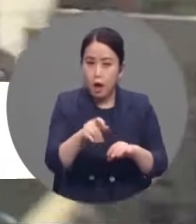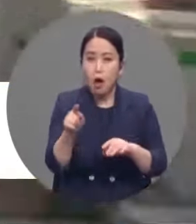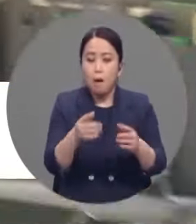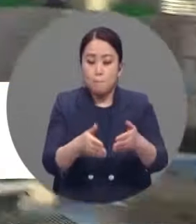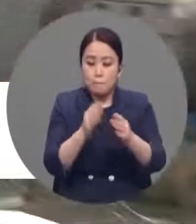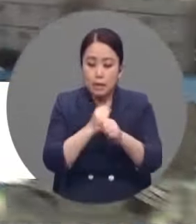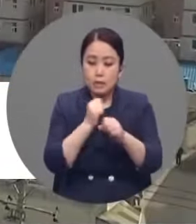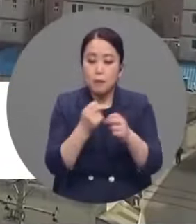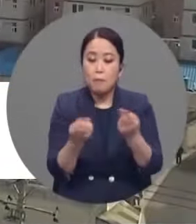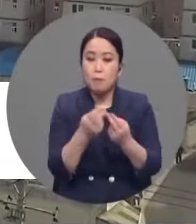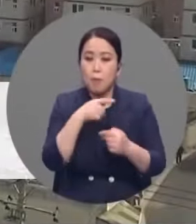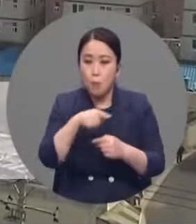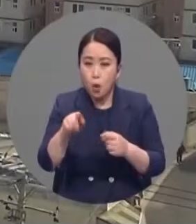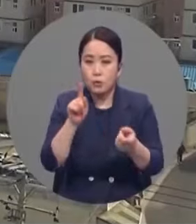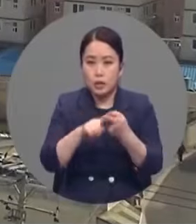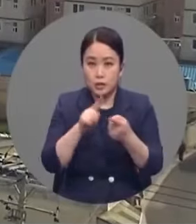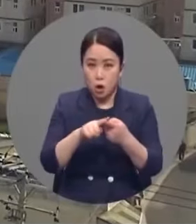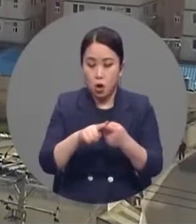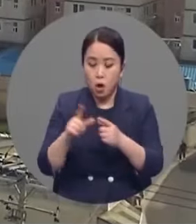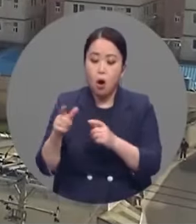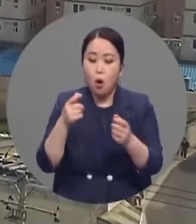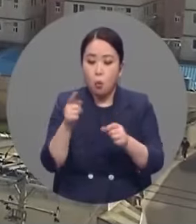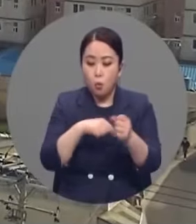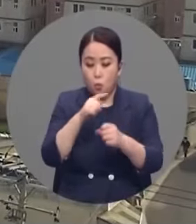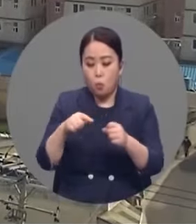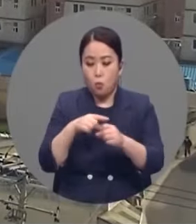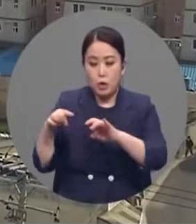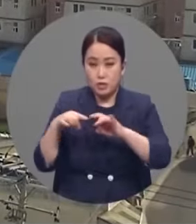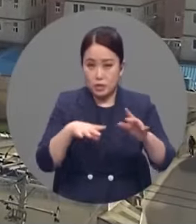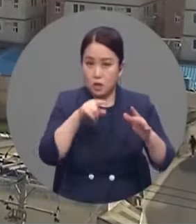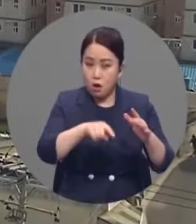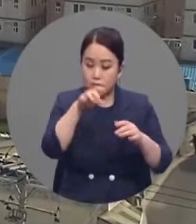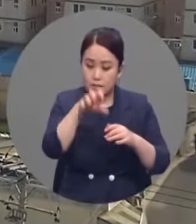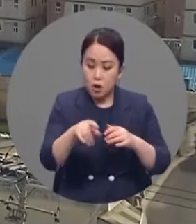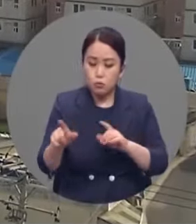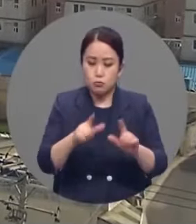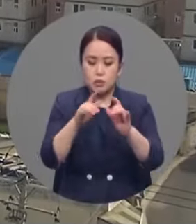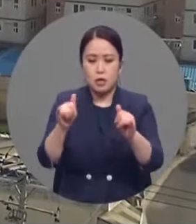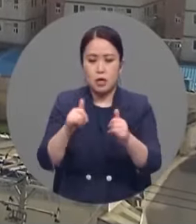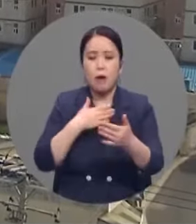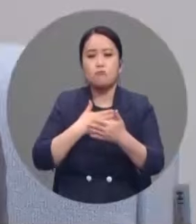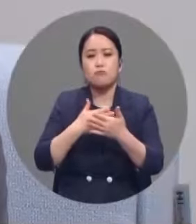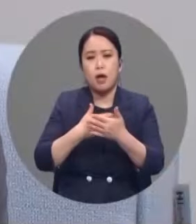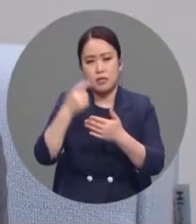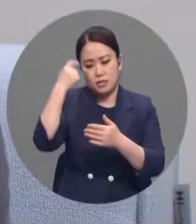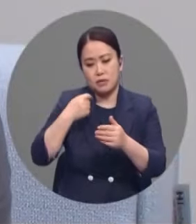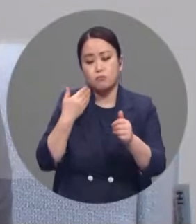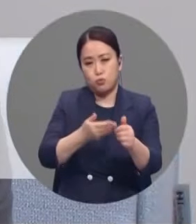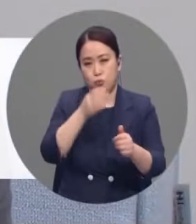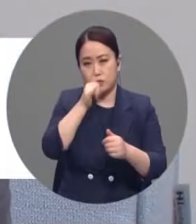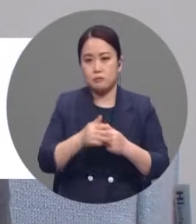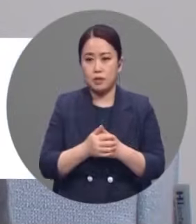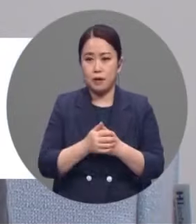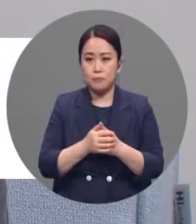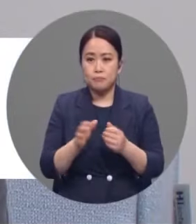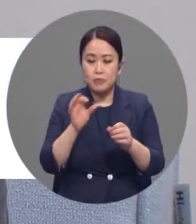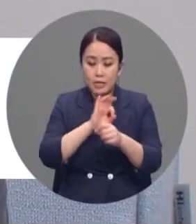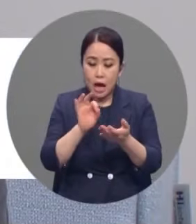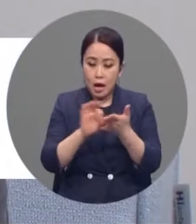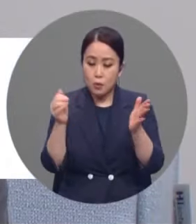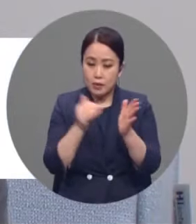임시 저장소는 원전 지역 주민들에게 불안감을 안겨주고 있습니다. 사용 핵연료를 다른 쪽에 반출시킬